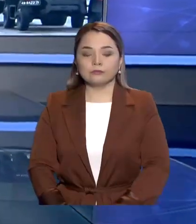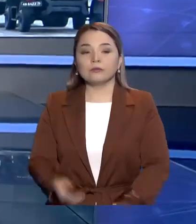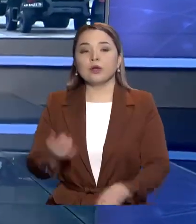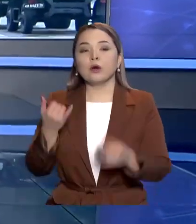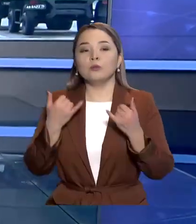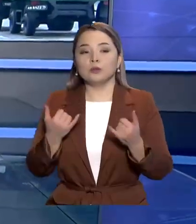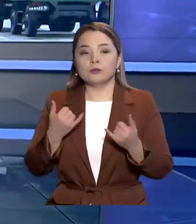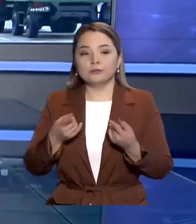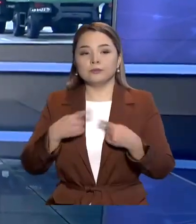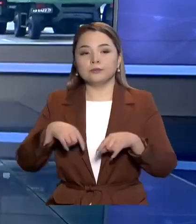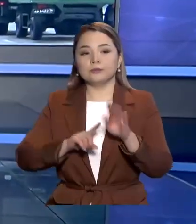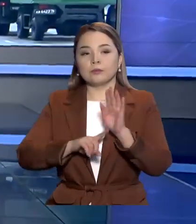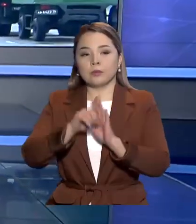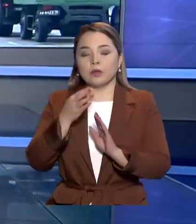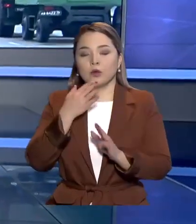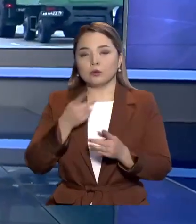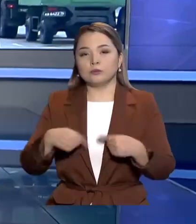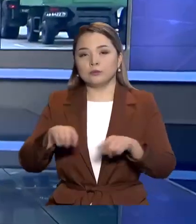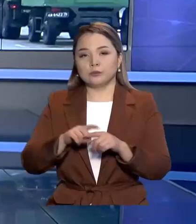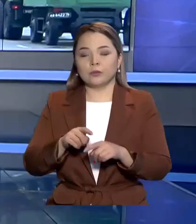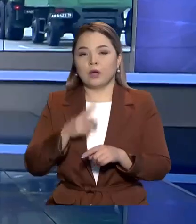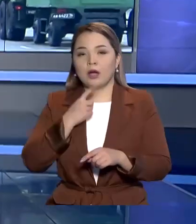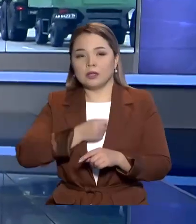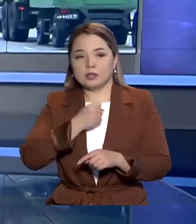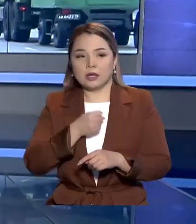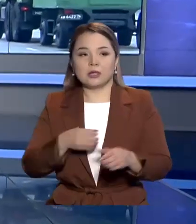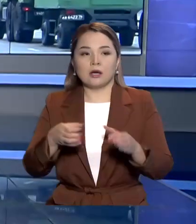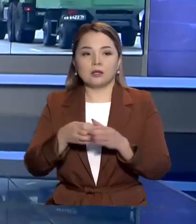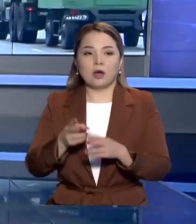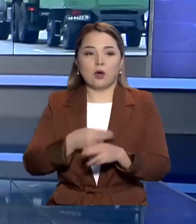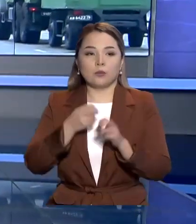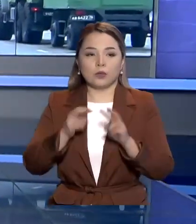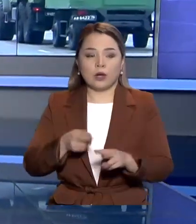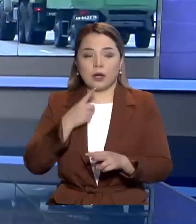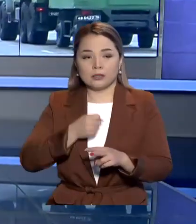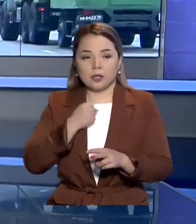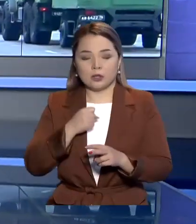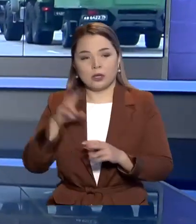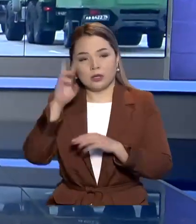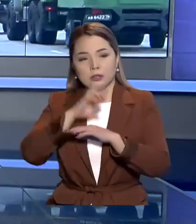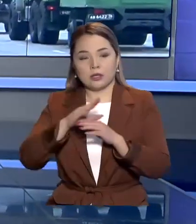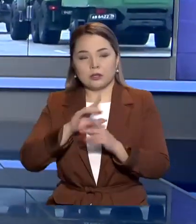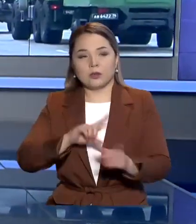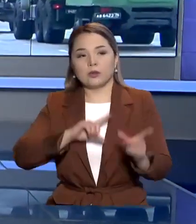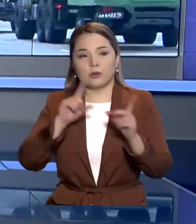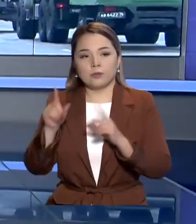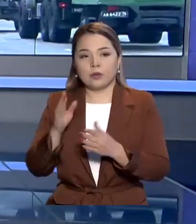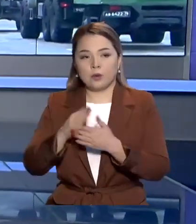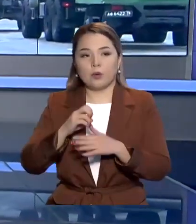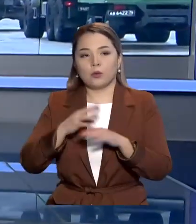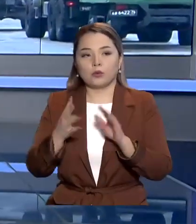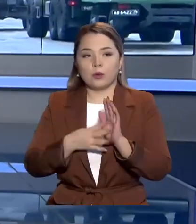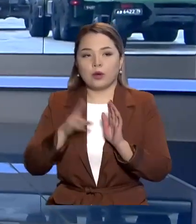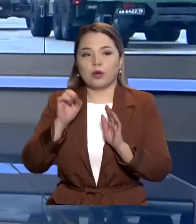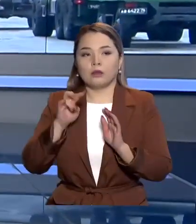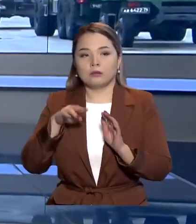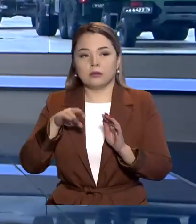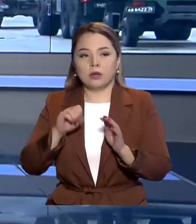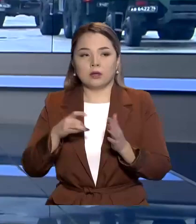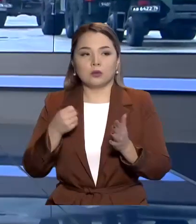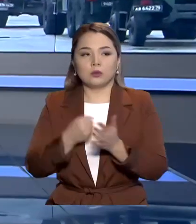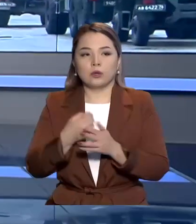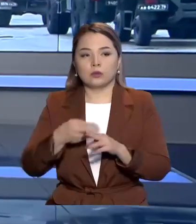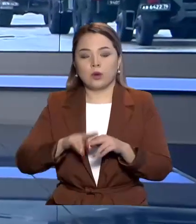Бүгіннен бастап ұжымдық қауіпсіздік шарты ұйымының әскері елден шығарыла бастады. 19 қаңтарға дейін бітімгерлердің барлығы